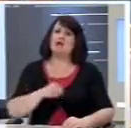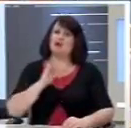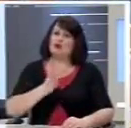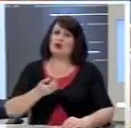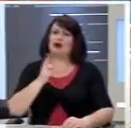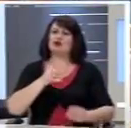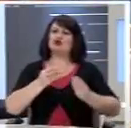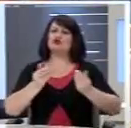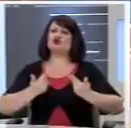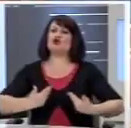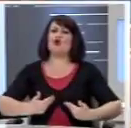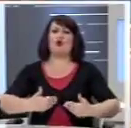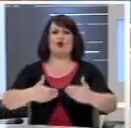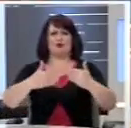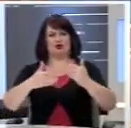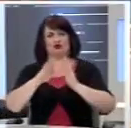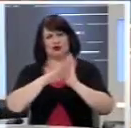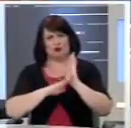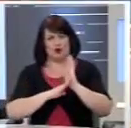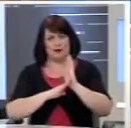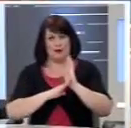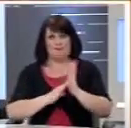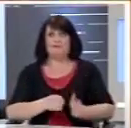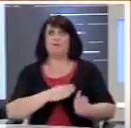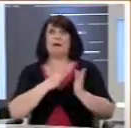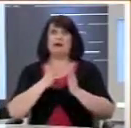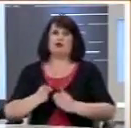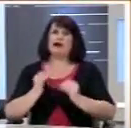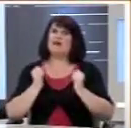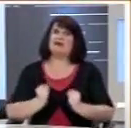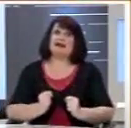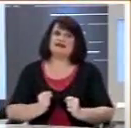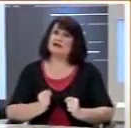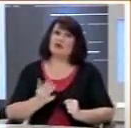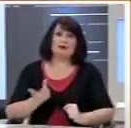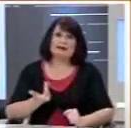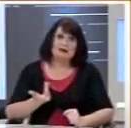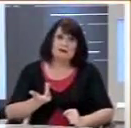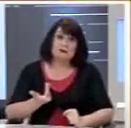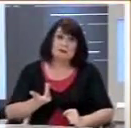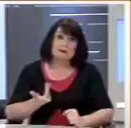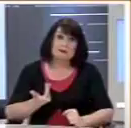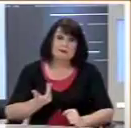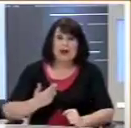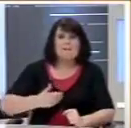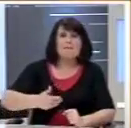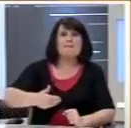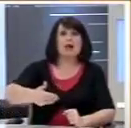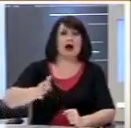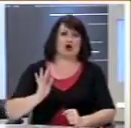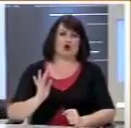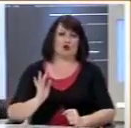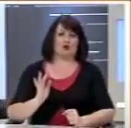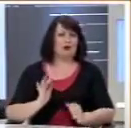για να βγούμε από το πρόγραμμα. Συγχρόνως και το βασικό μας είναι το μακροπρόθεσμο.